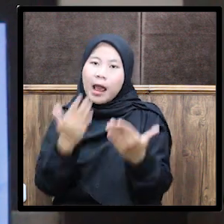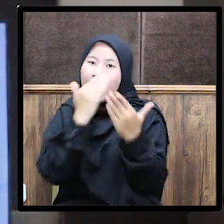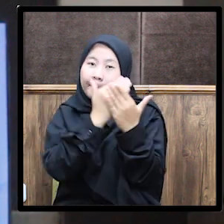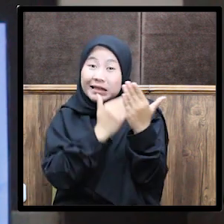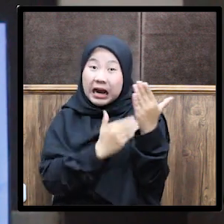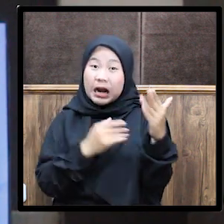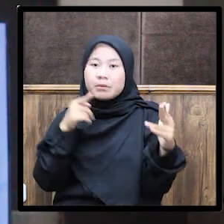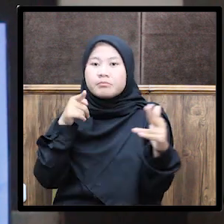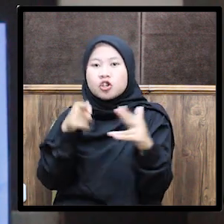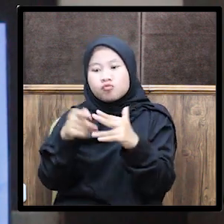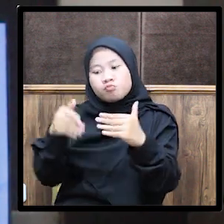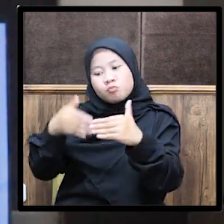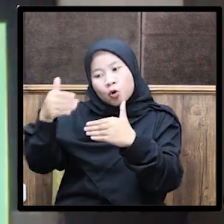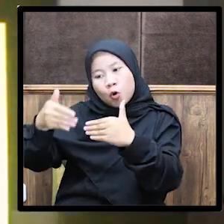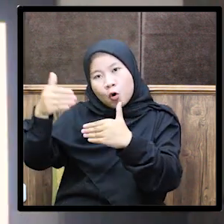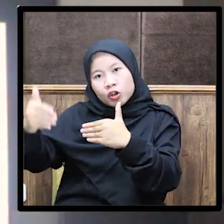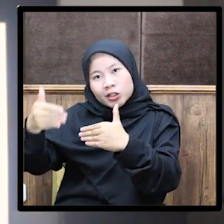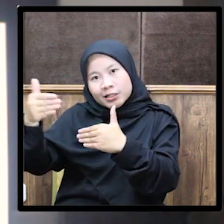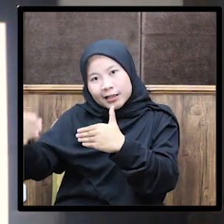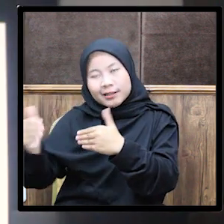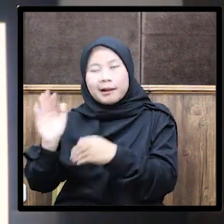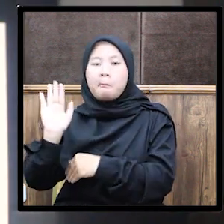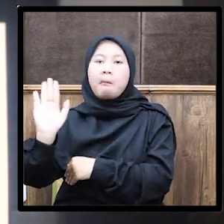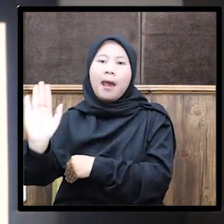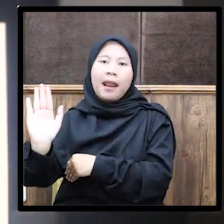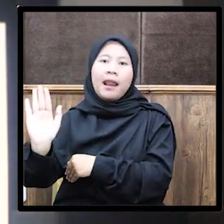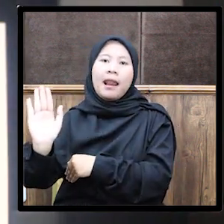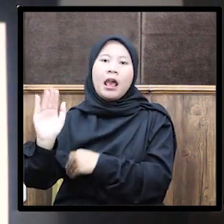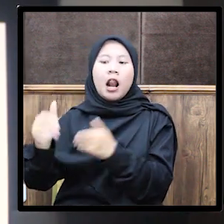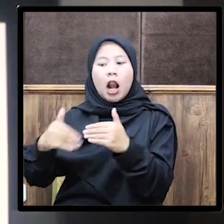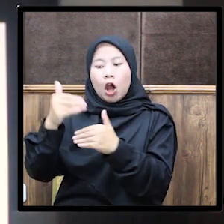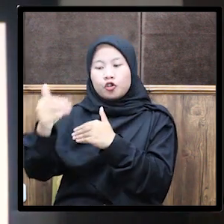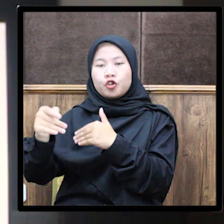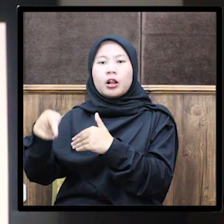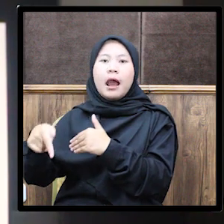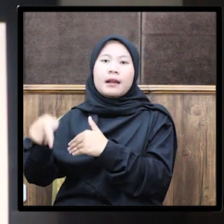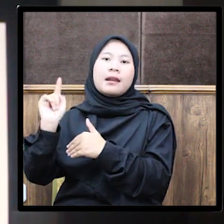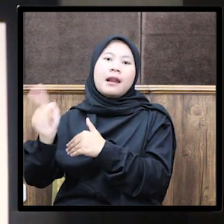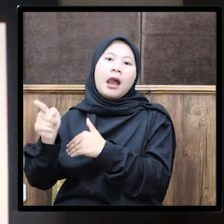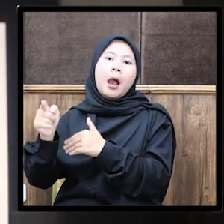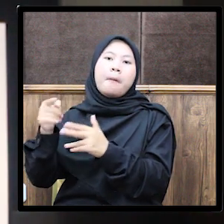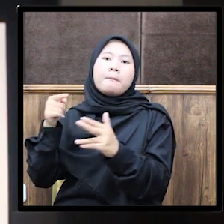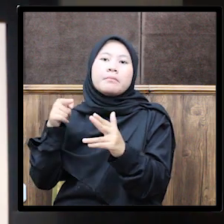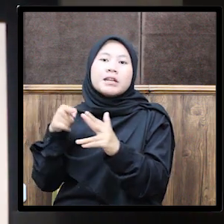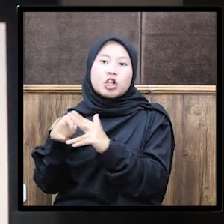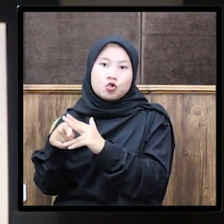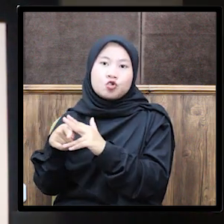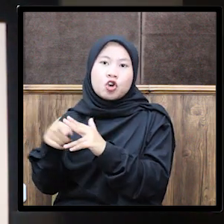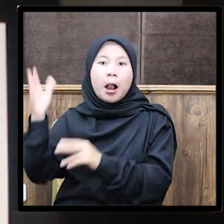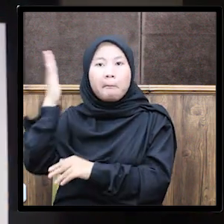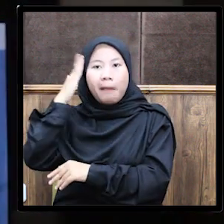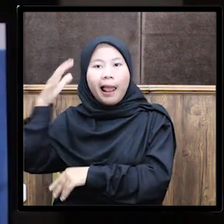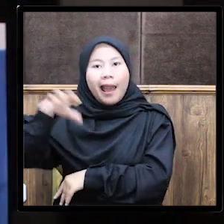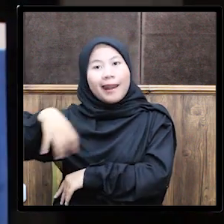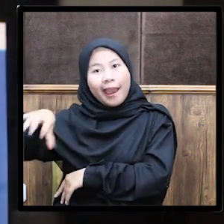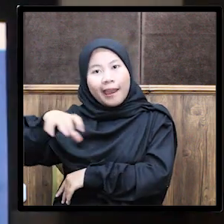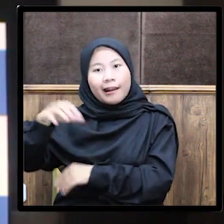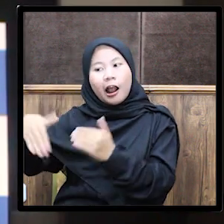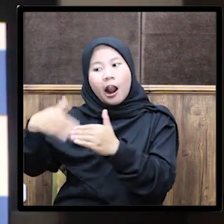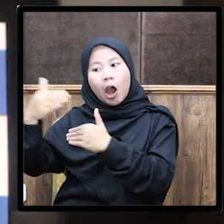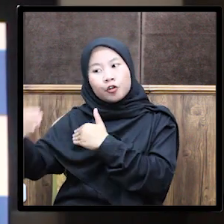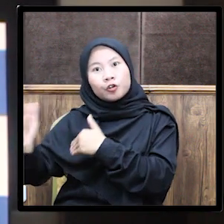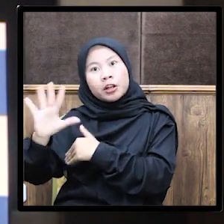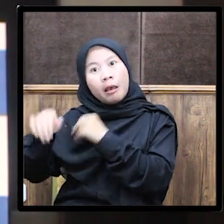di tahapan-tahapan selanjutnya begitu. Kita masih punya pilkada, kemudian ke depan 5 tahun lagi juga saya kira pemilu akan